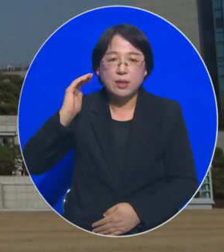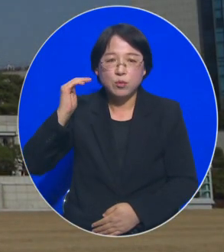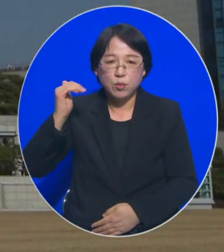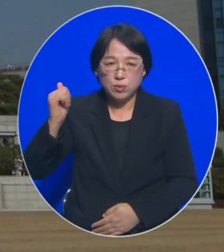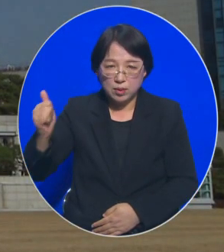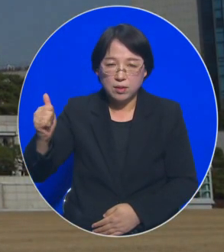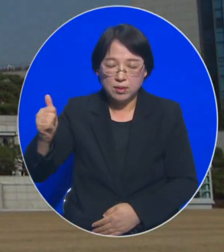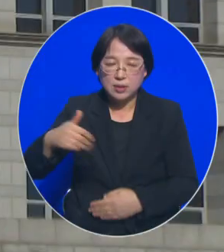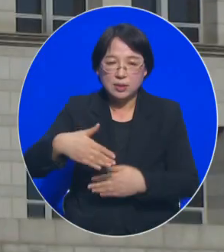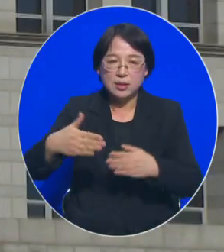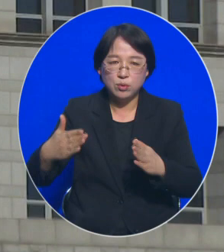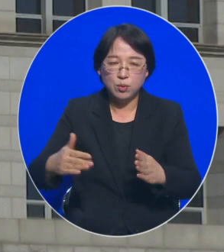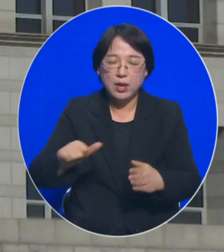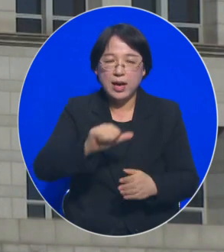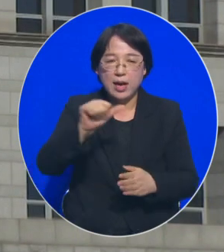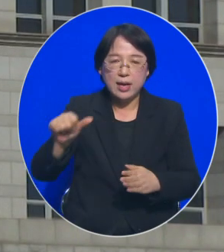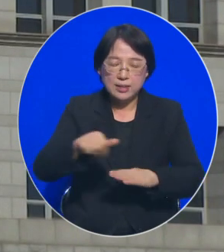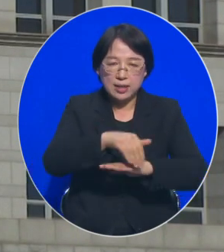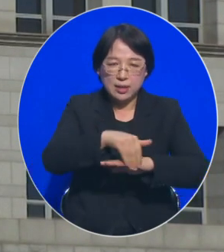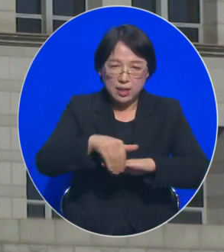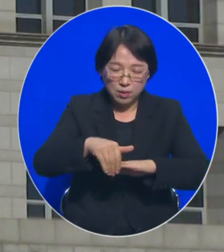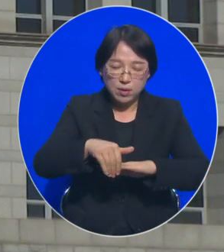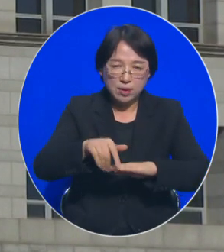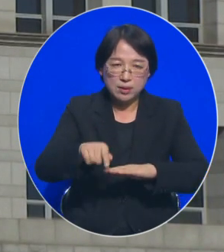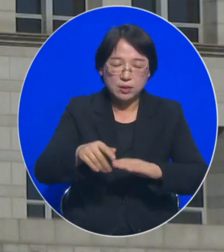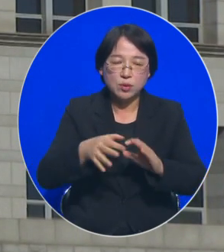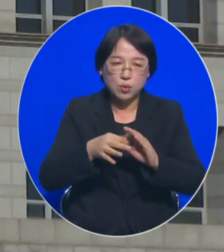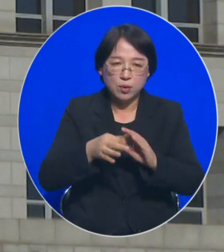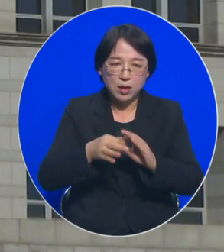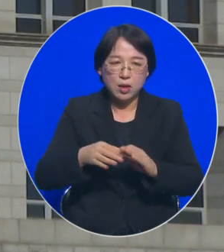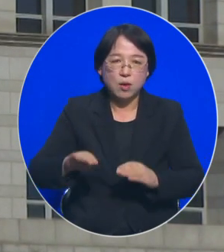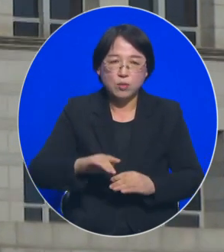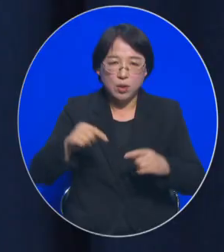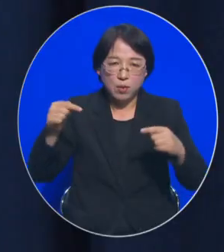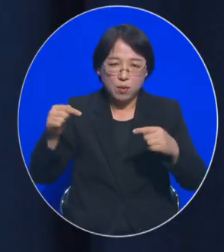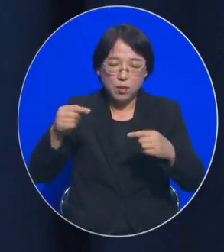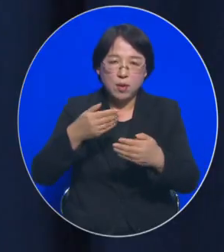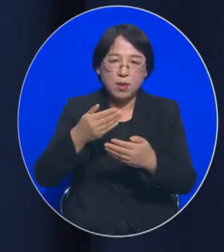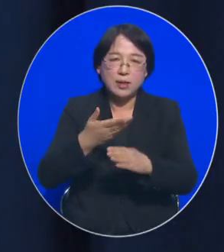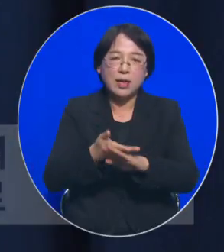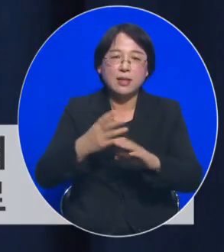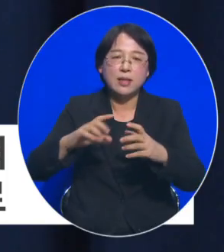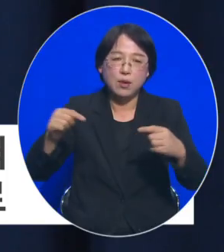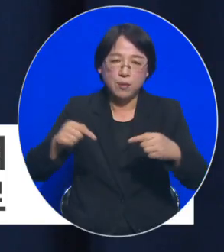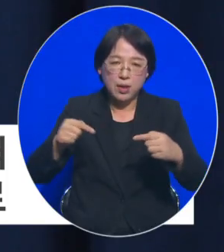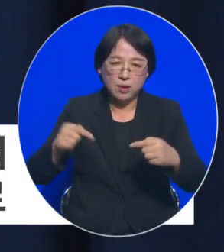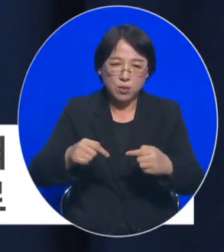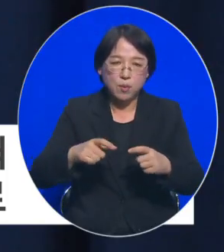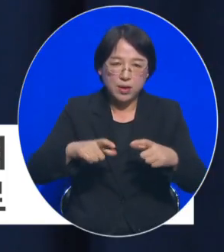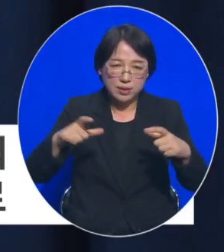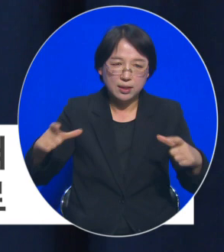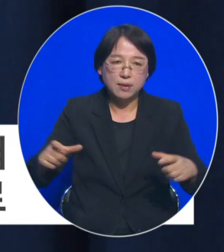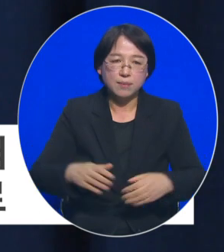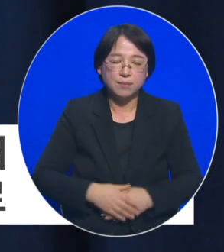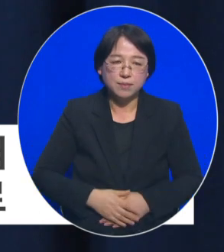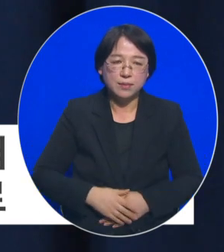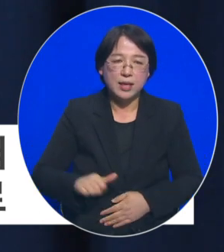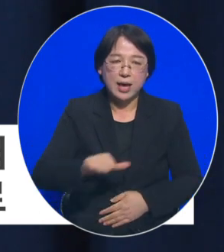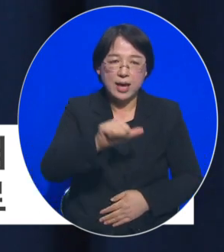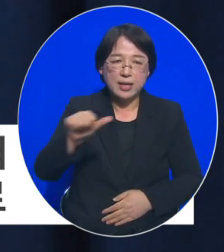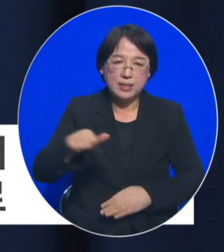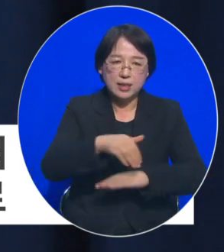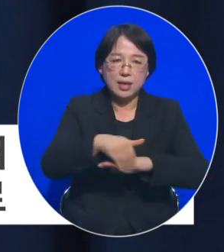인텔 전략을 통해 우리 외교 시야가 확장된 것이라며 의미를 부여했습니다 인텔 전략 수립은 우리